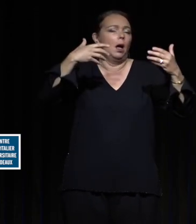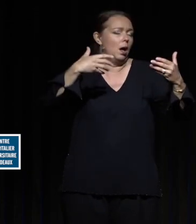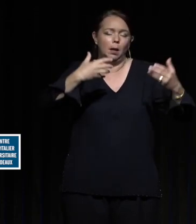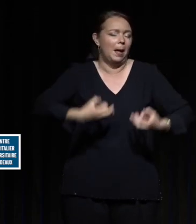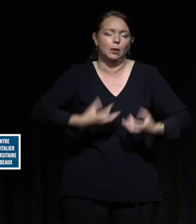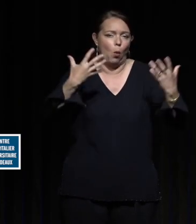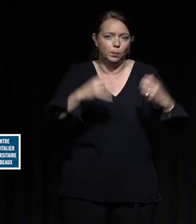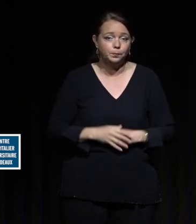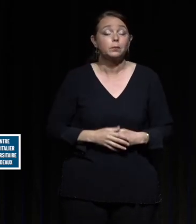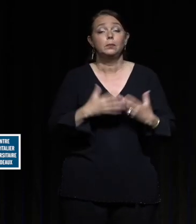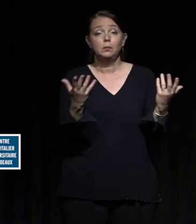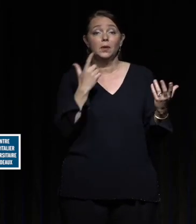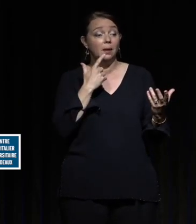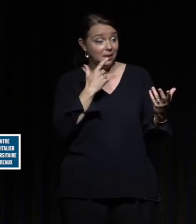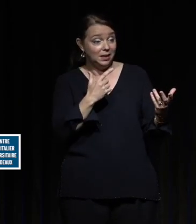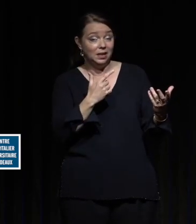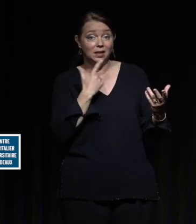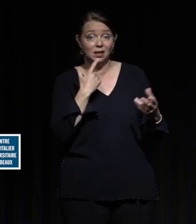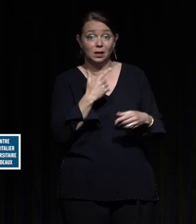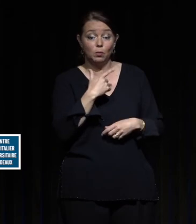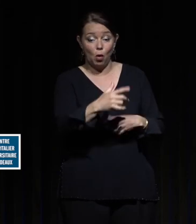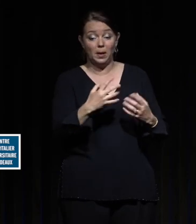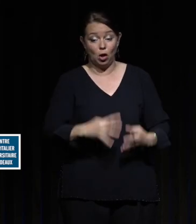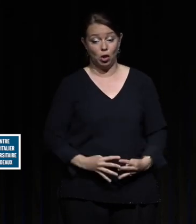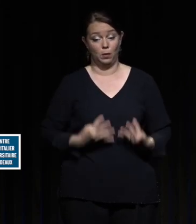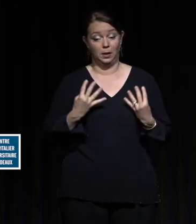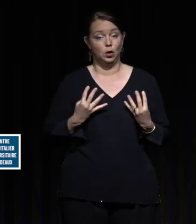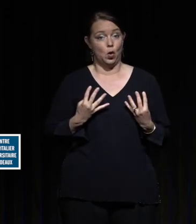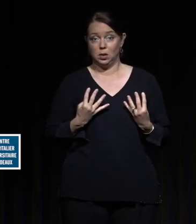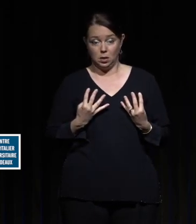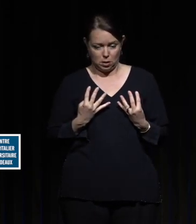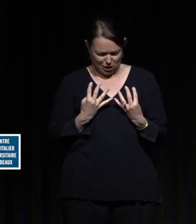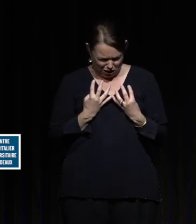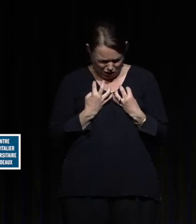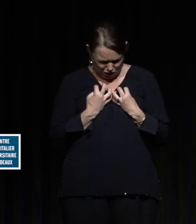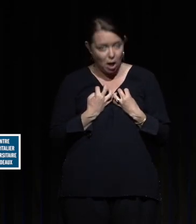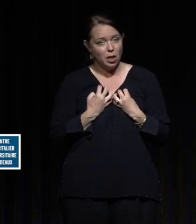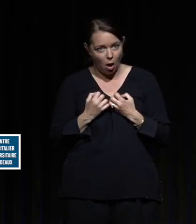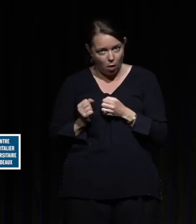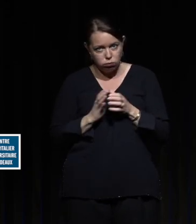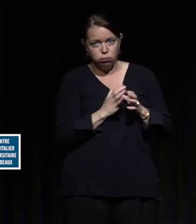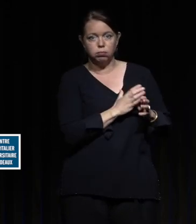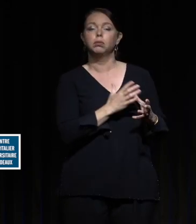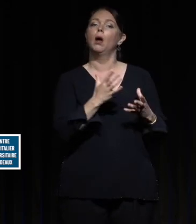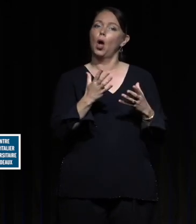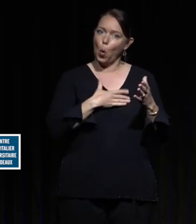je finirai comme ça, au lieu de vous présenter des barbelés, je vous présenterai des personnes heureuses et avec un